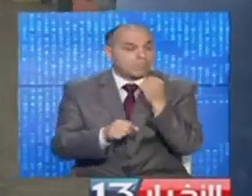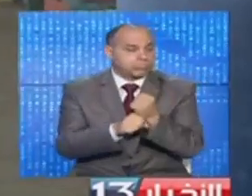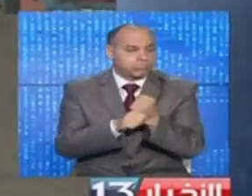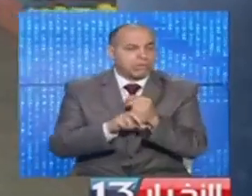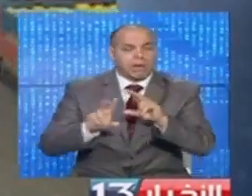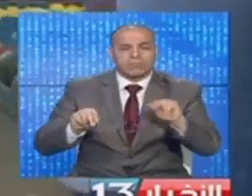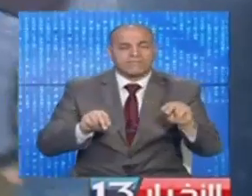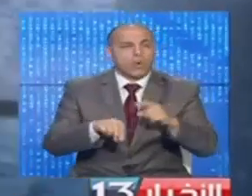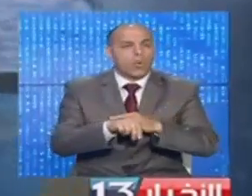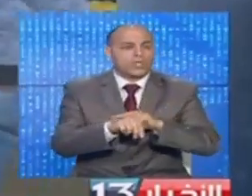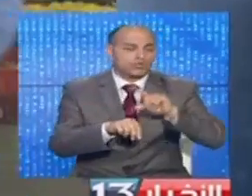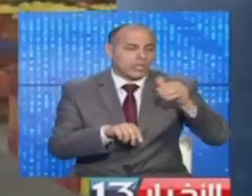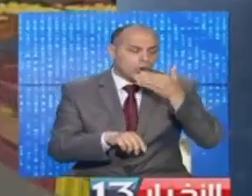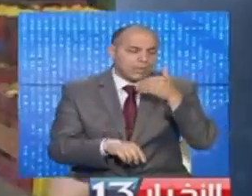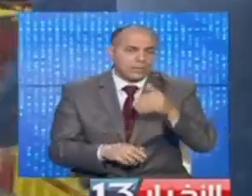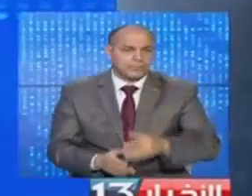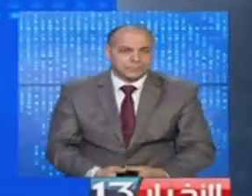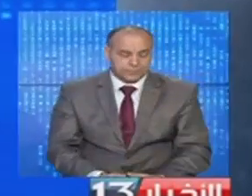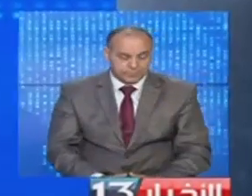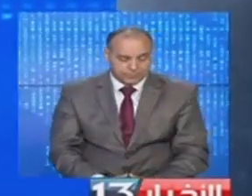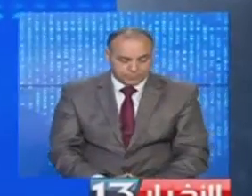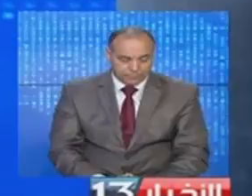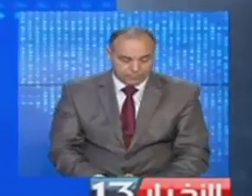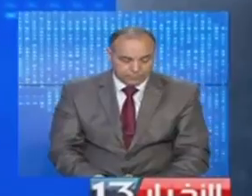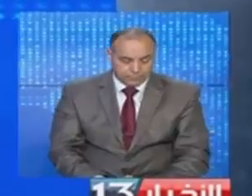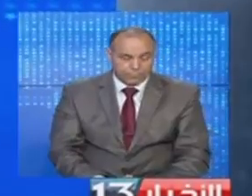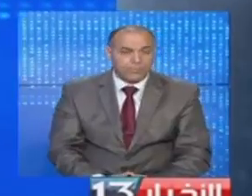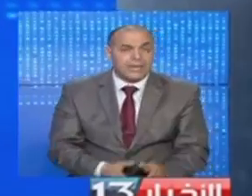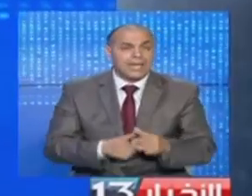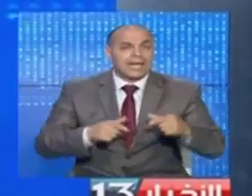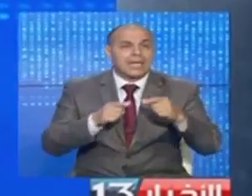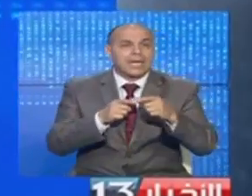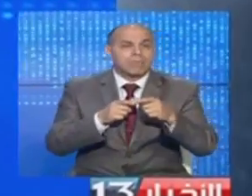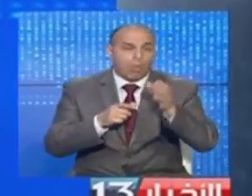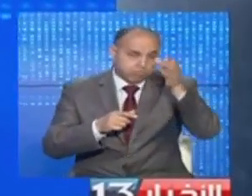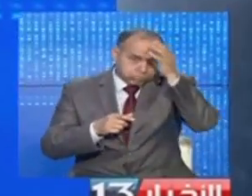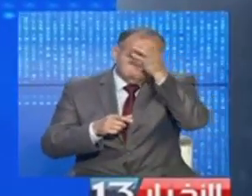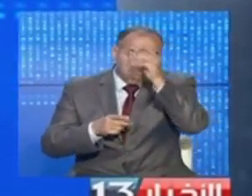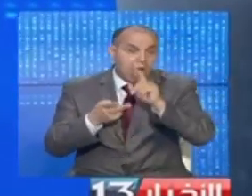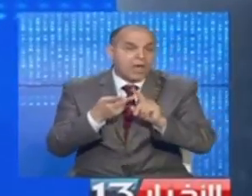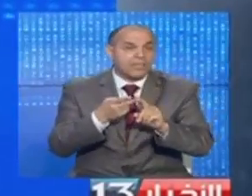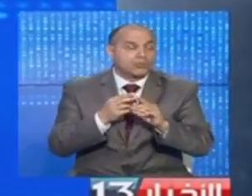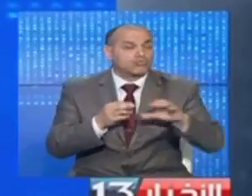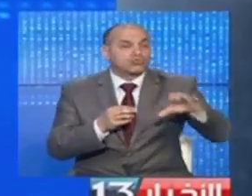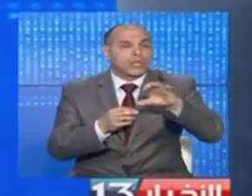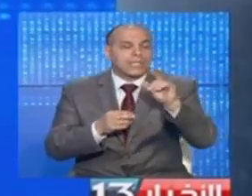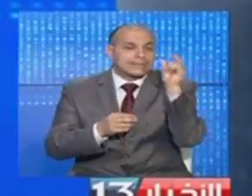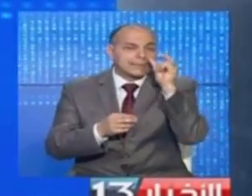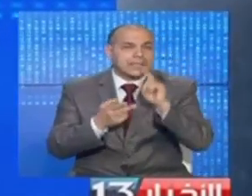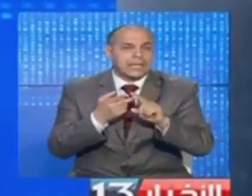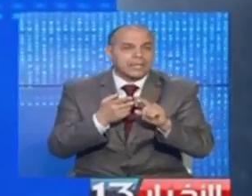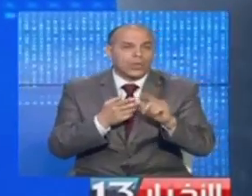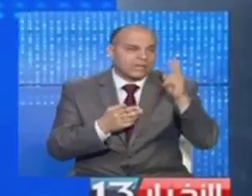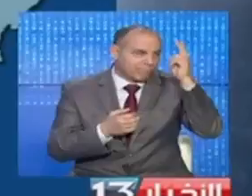بنفس النسق خلال شهر رمضان. حثت هيئة كبار العلماء وهي أعلى جهة دينية